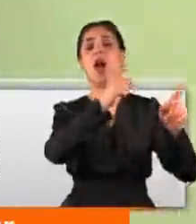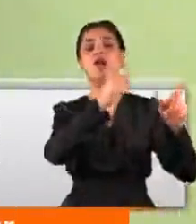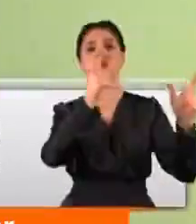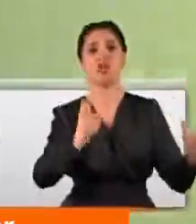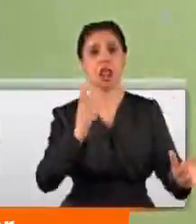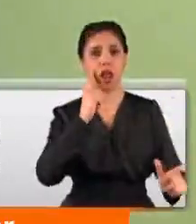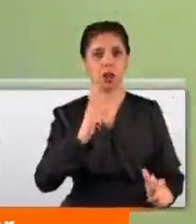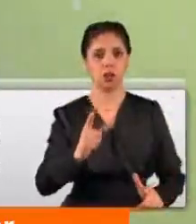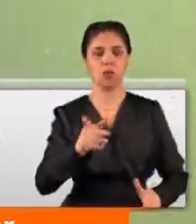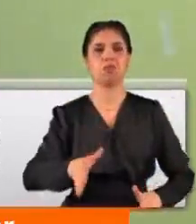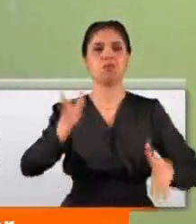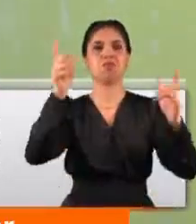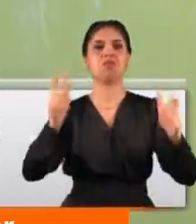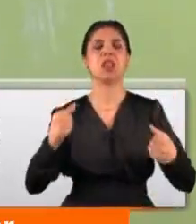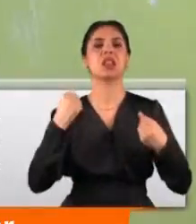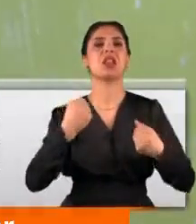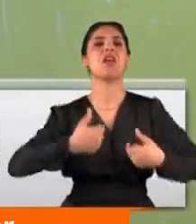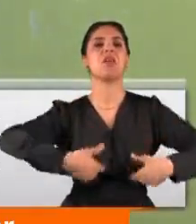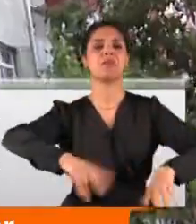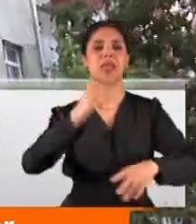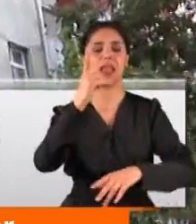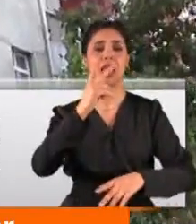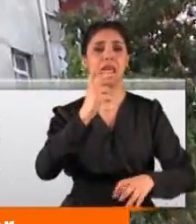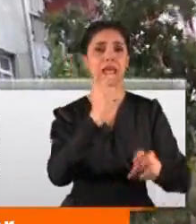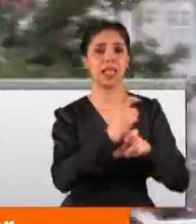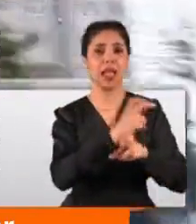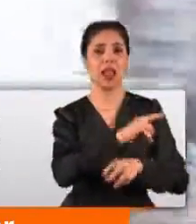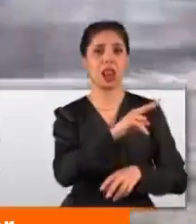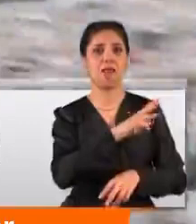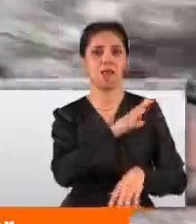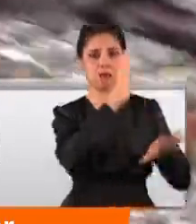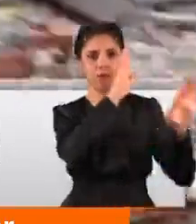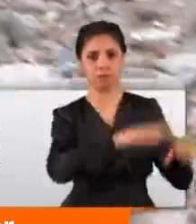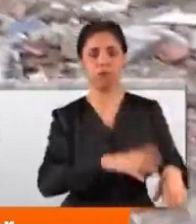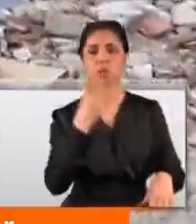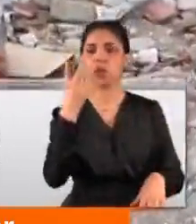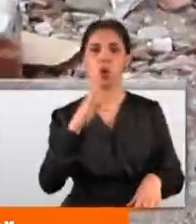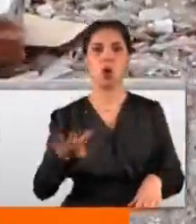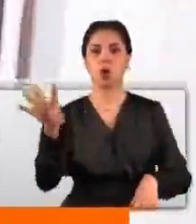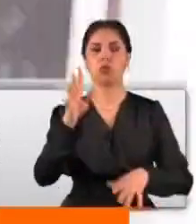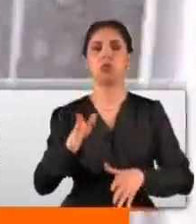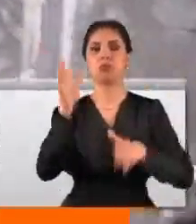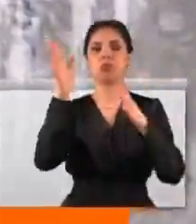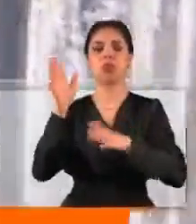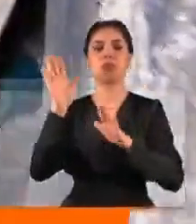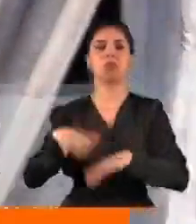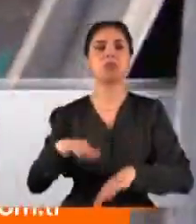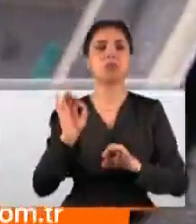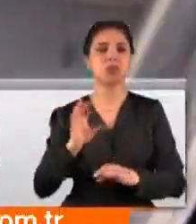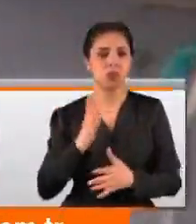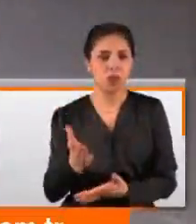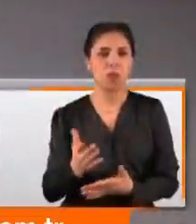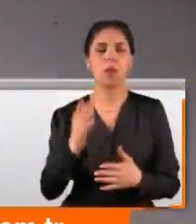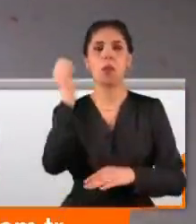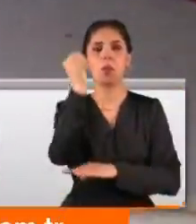Kooperatif sitesi ayakta zor duruyor. 2 blok riskli olduğu gerekçesiyle yıkıldı. Kalan 4'ü de yıkıldı yıkılacak. Kolonları